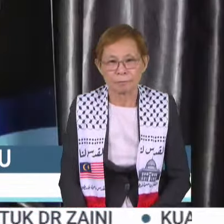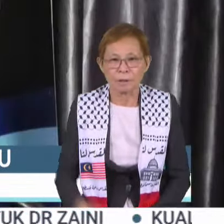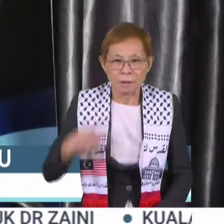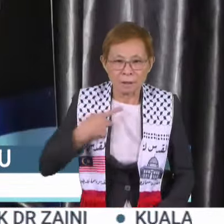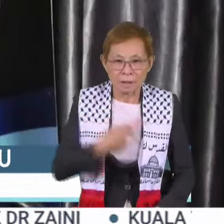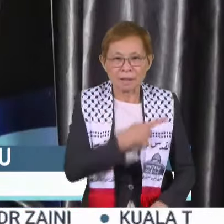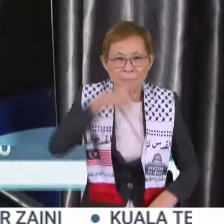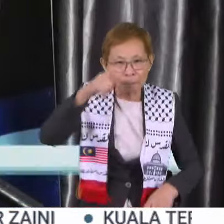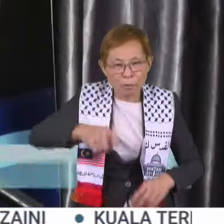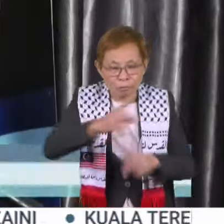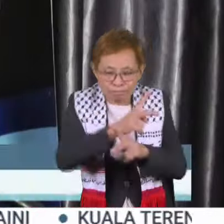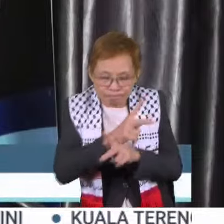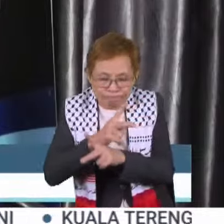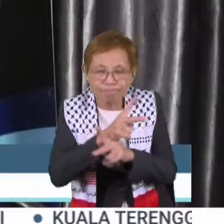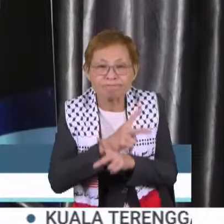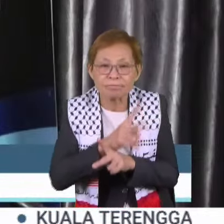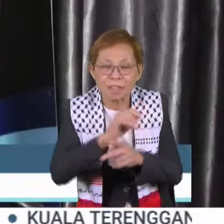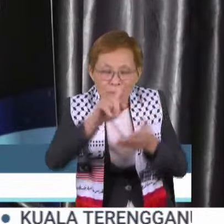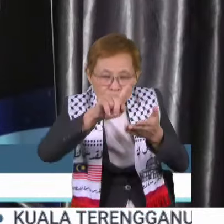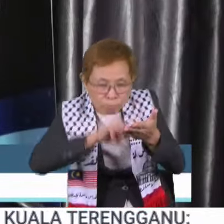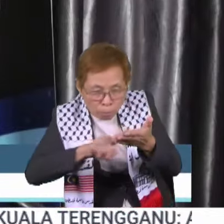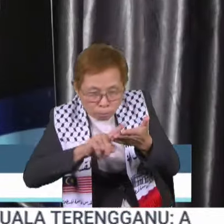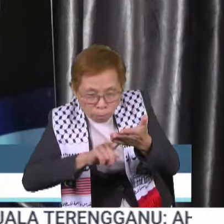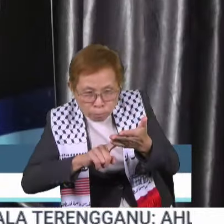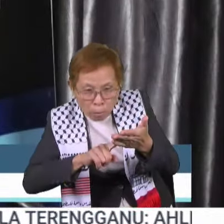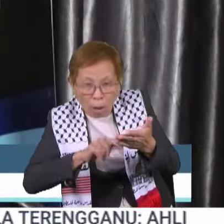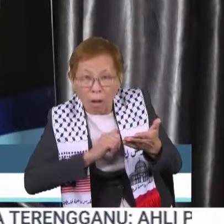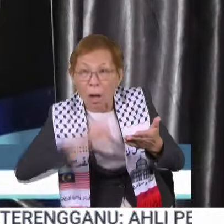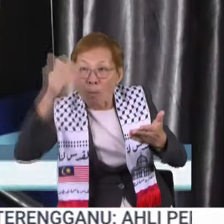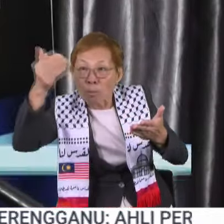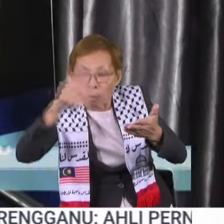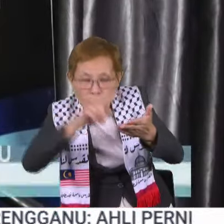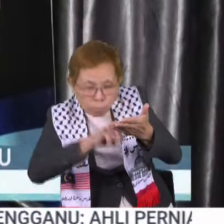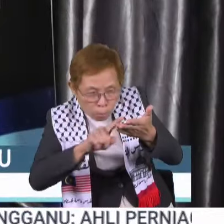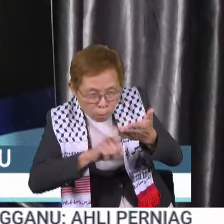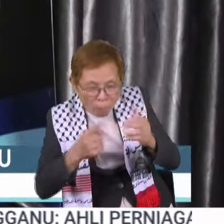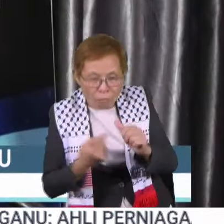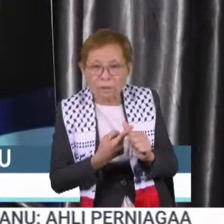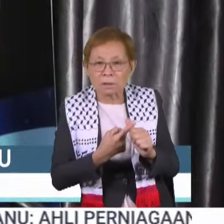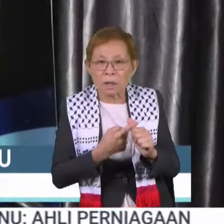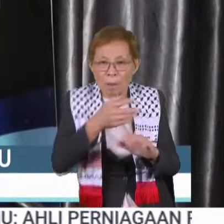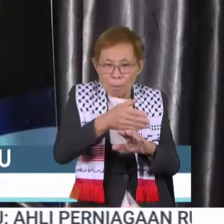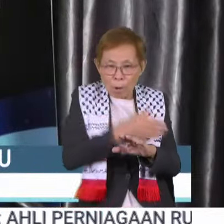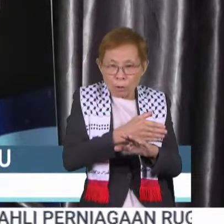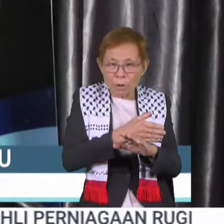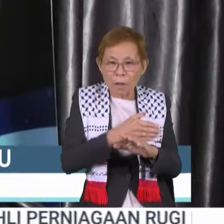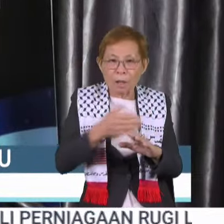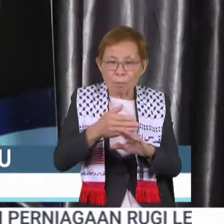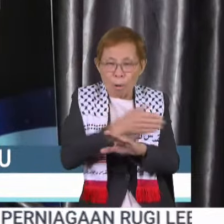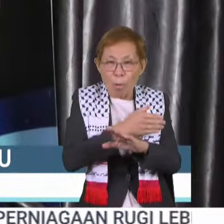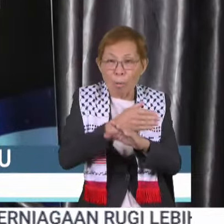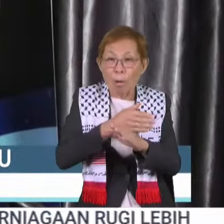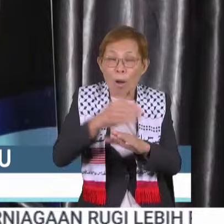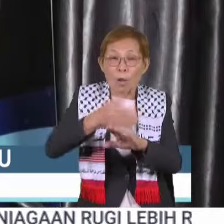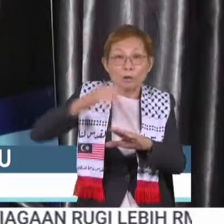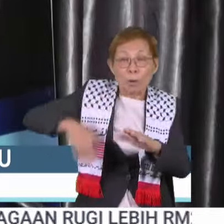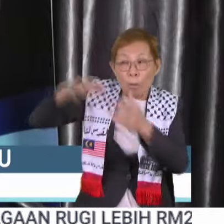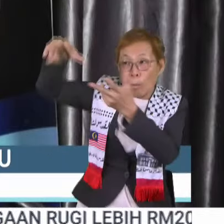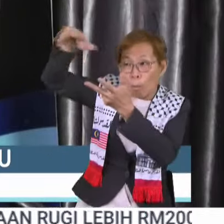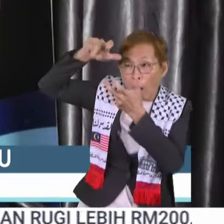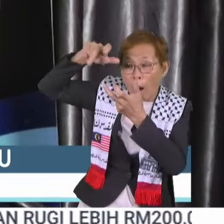kita perlu berhati-hati dan meneliti sesuatu supaya sebelum kita dapat mendapatkan maklumat itu dan